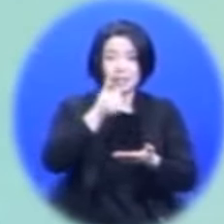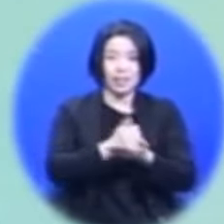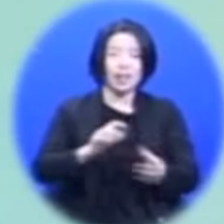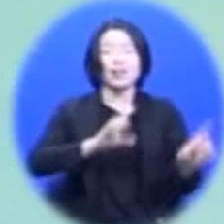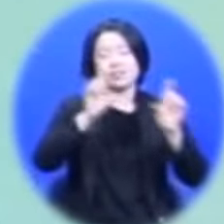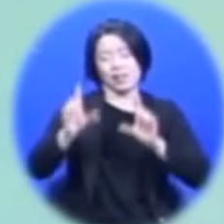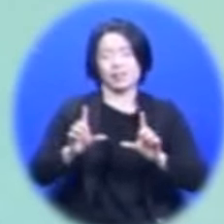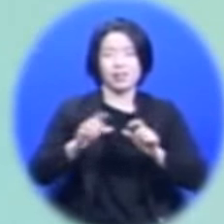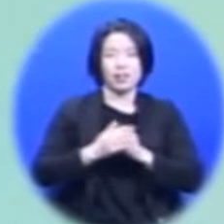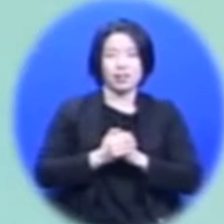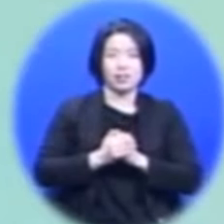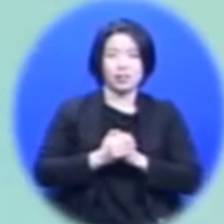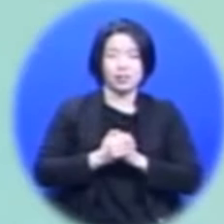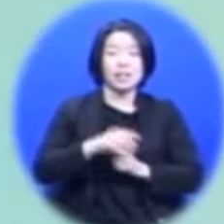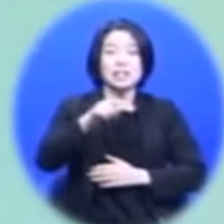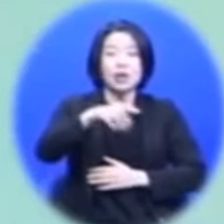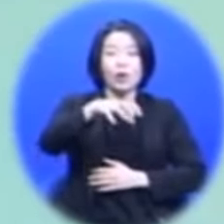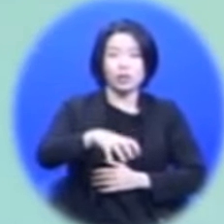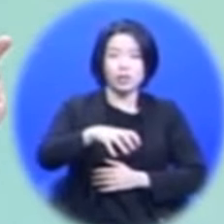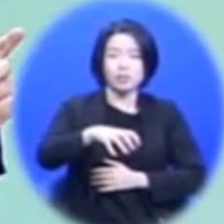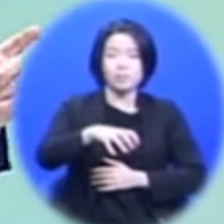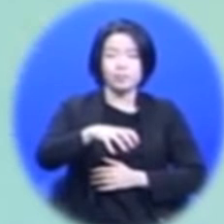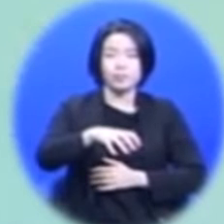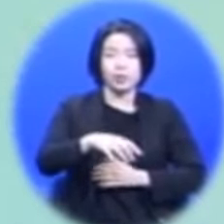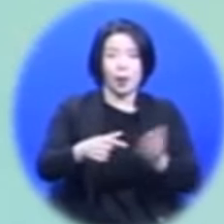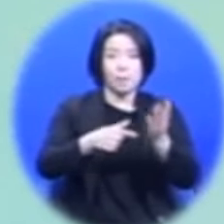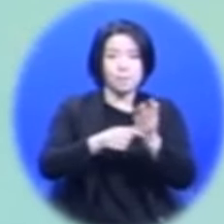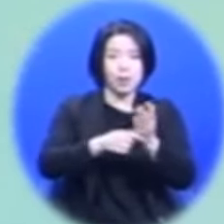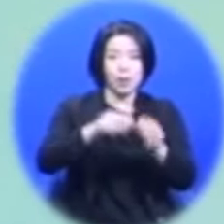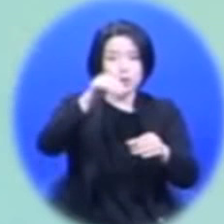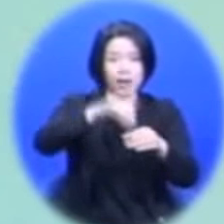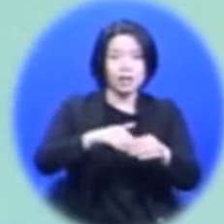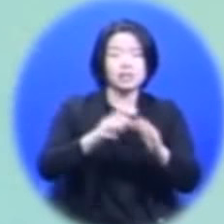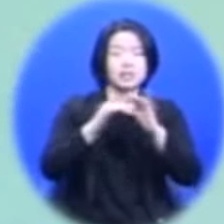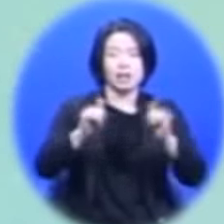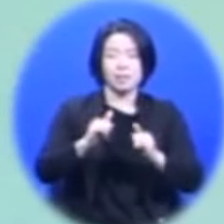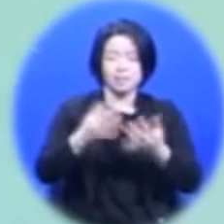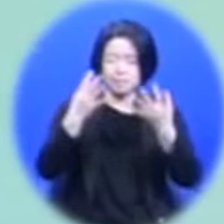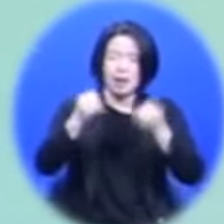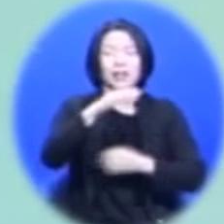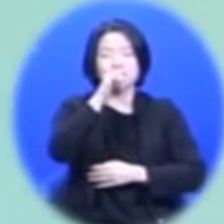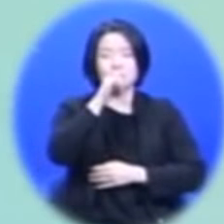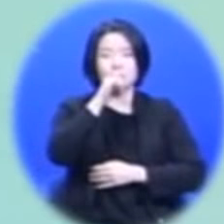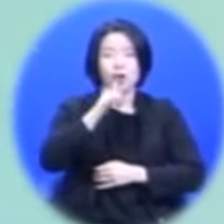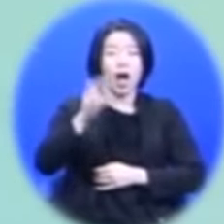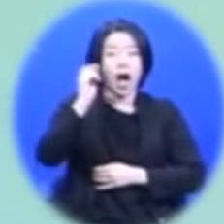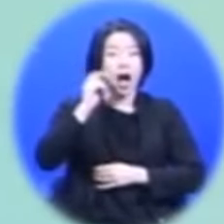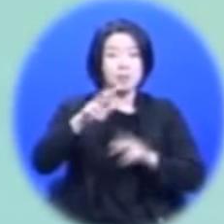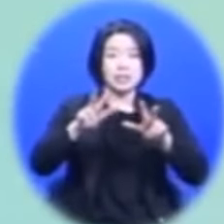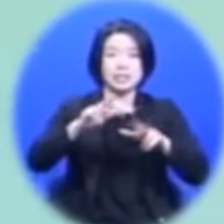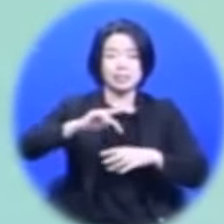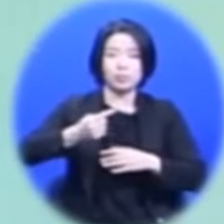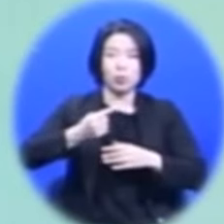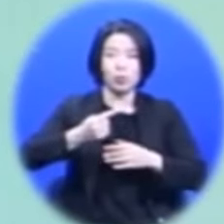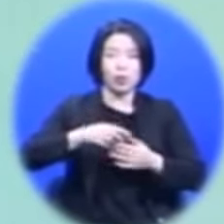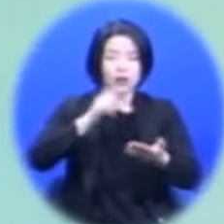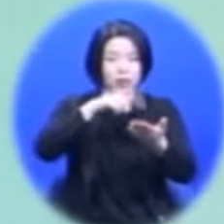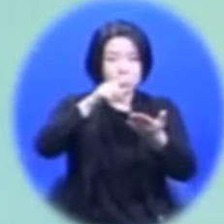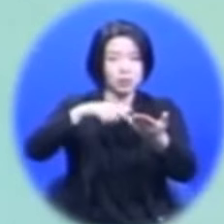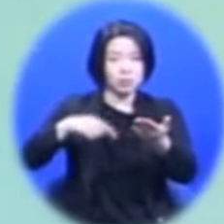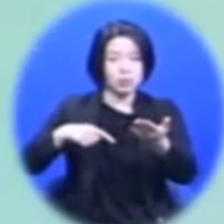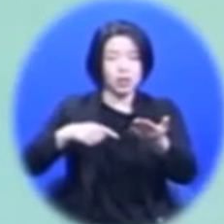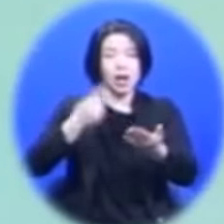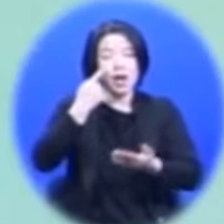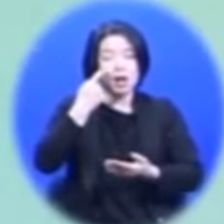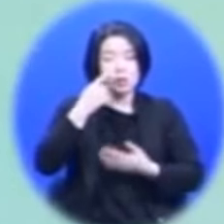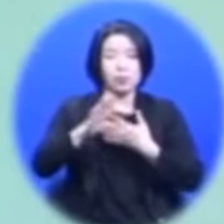산다. 여기에 표 던질 사람이 훨씬 많습니다. 아마 지금도 설문조사 해보면